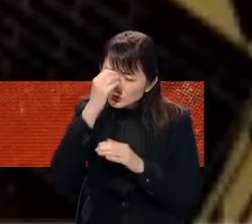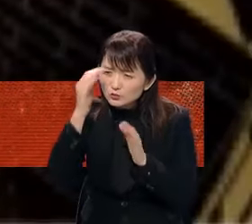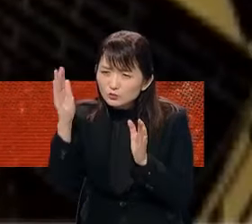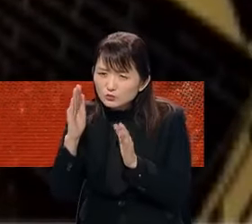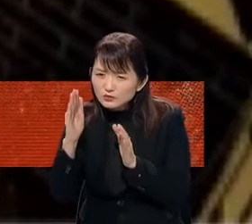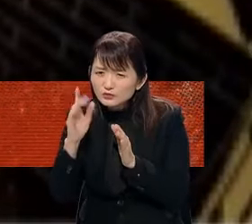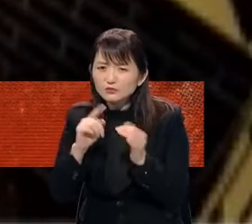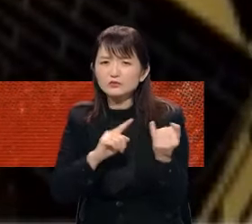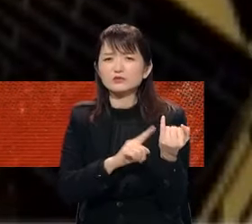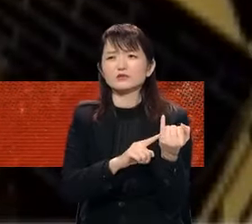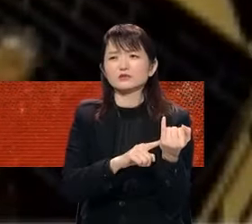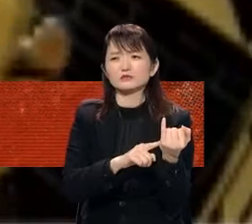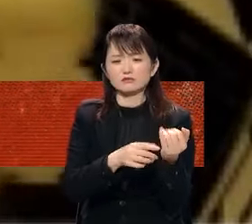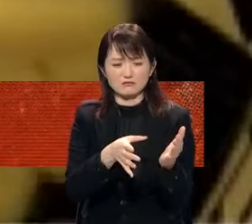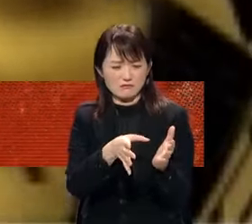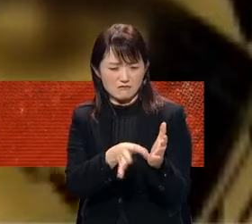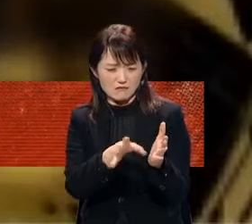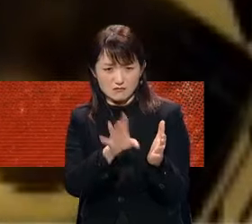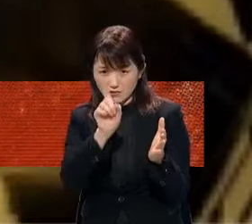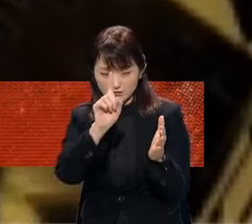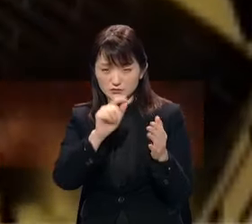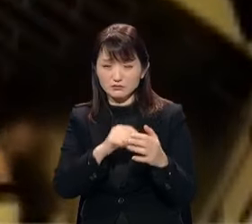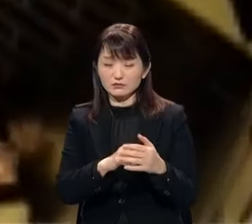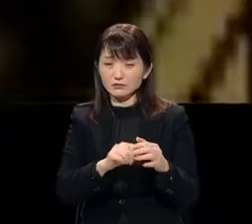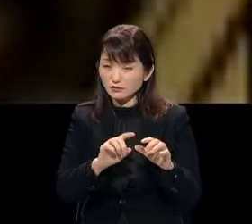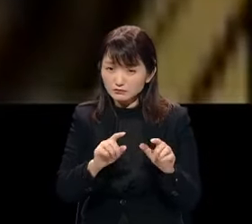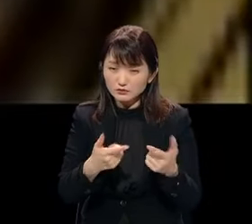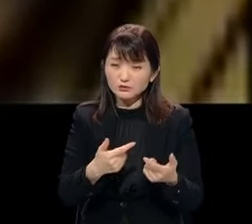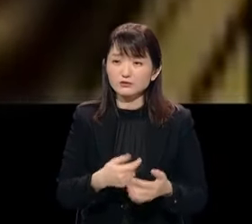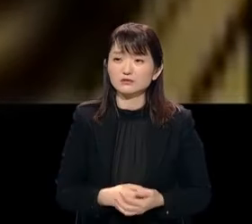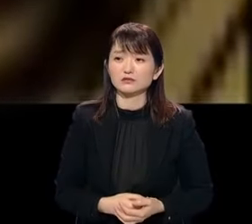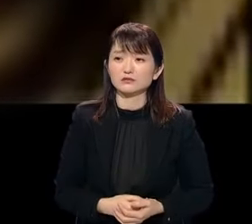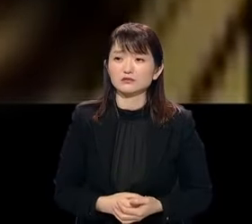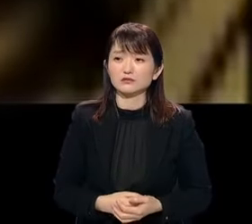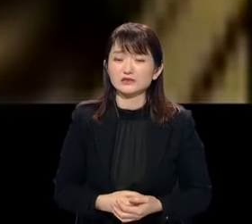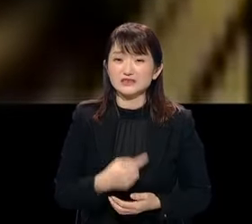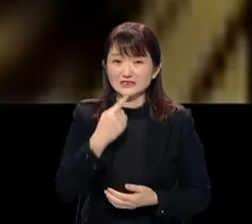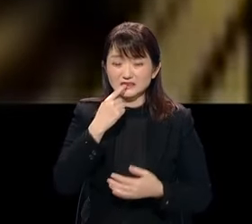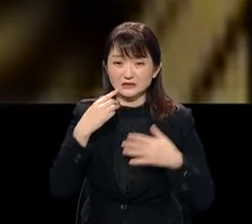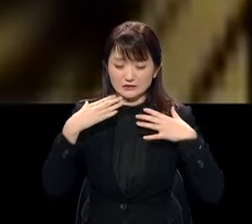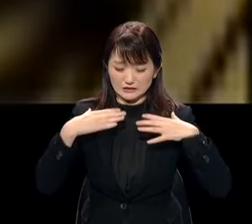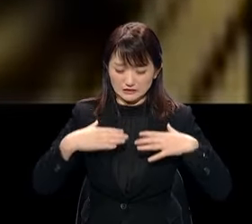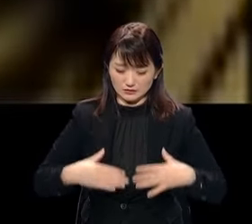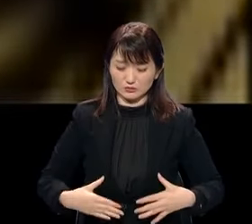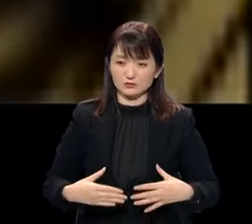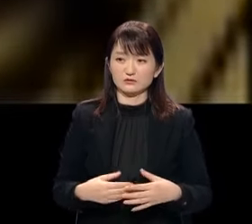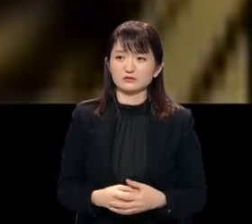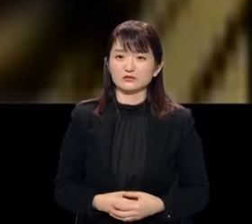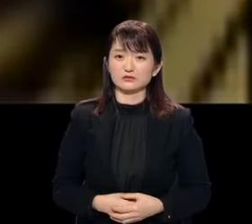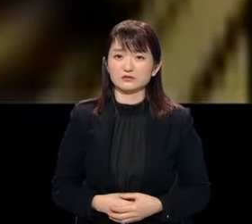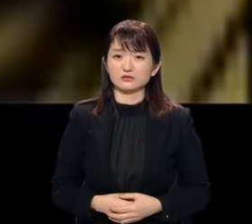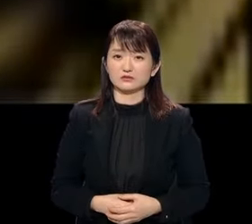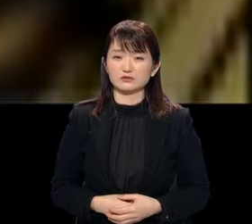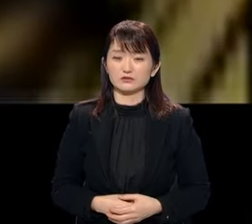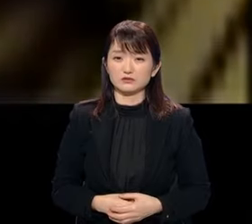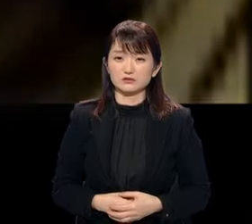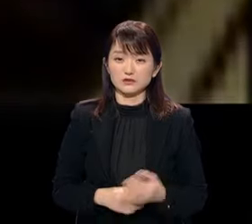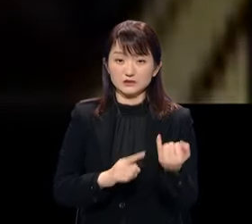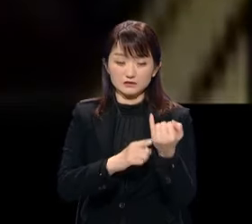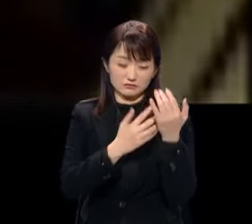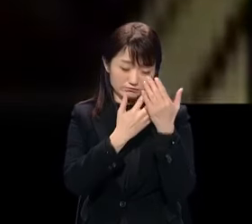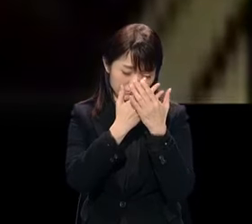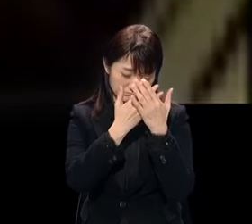뭐 대단히 불량해 보이지도 않아요. 하얀색 깨끗한 지금 제가 점퍼 있고. 저 블러가 없는 원본 영상을